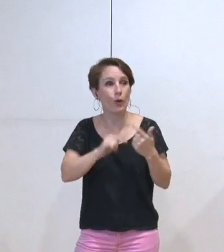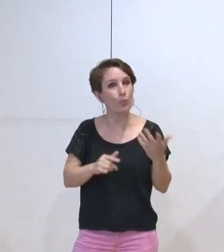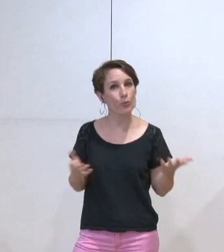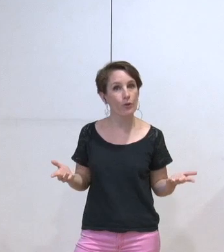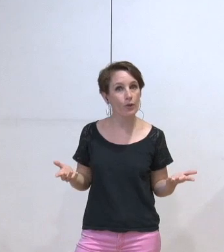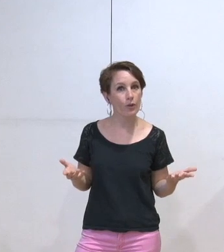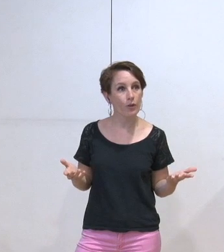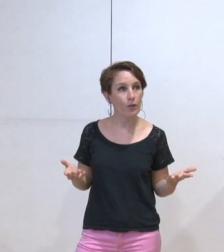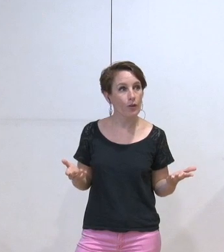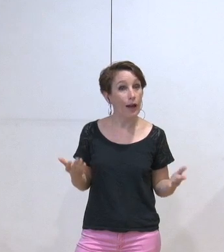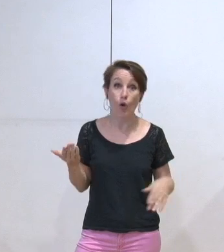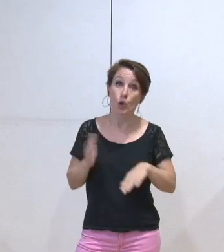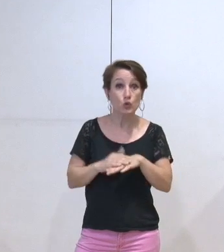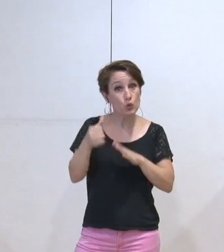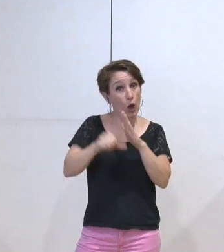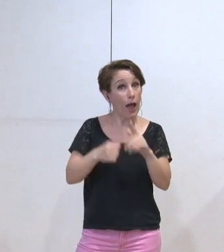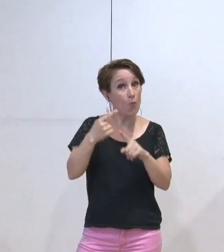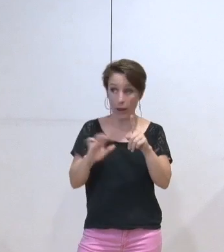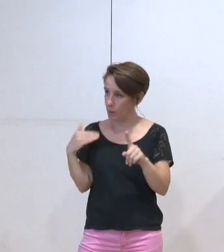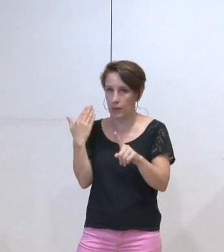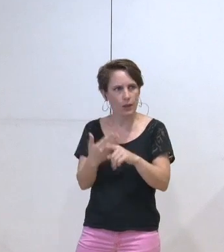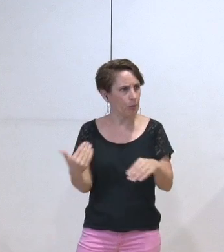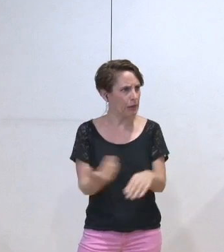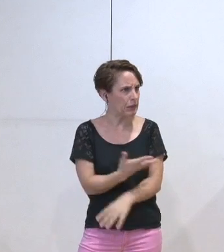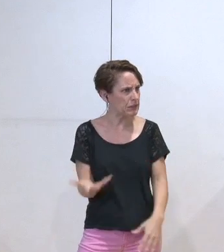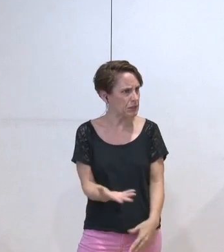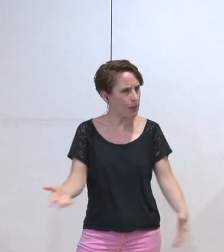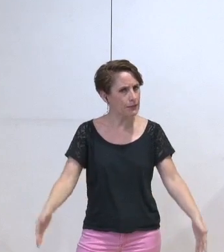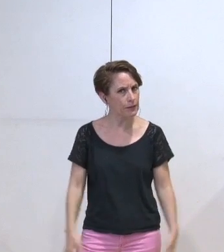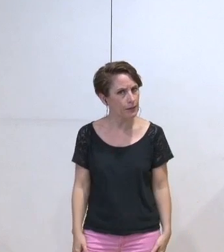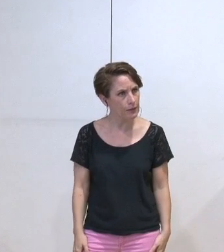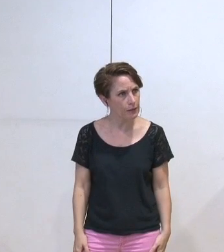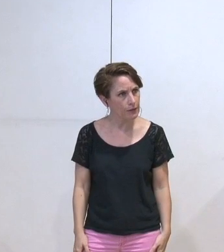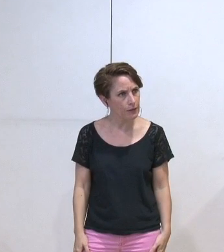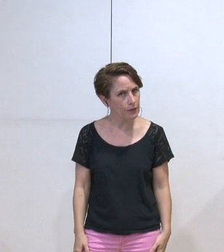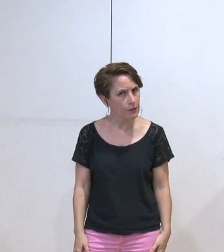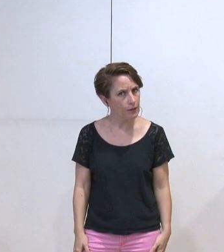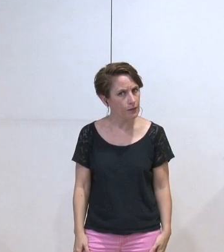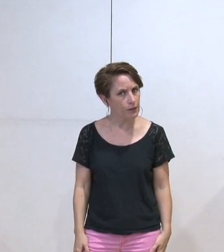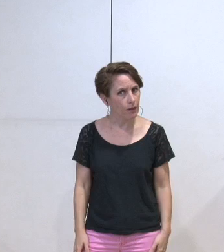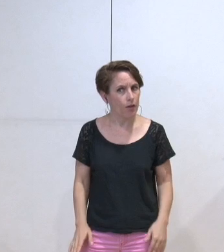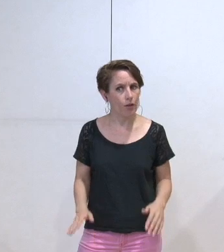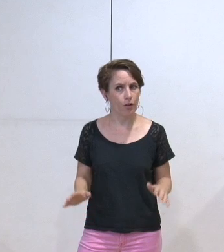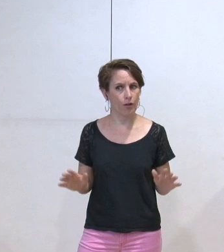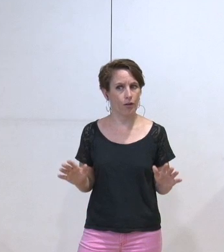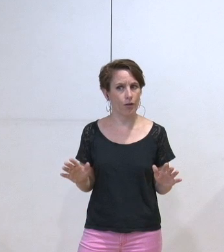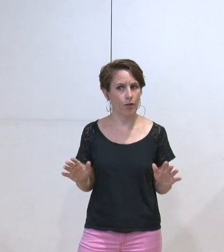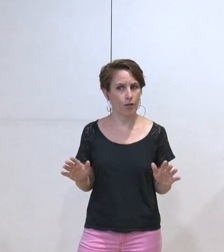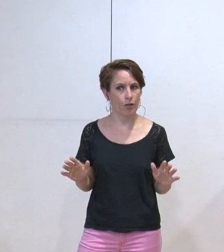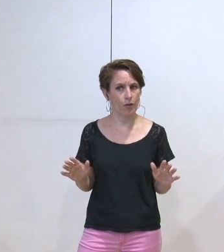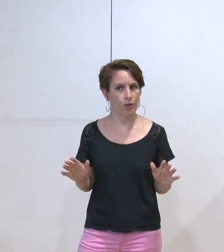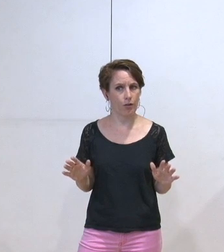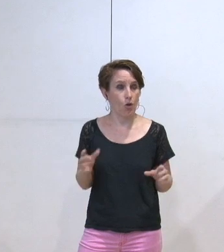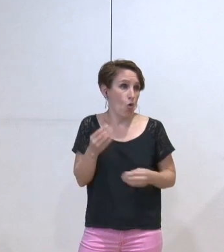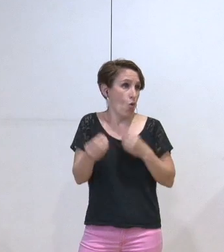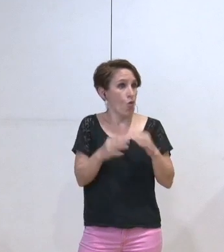et demi dans Grenoble ou à minima dans la perception de la